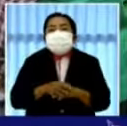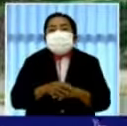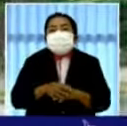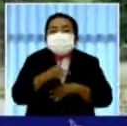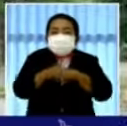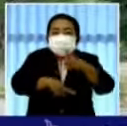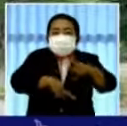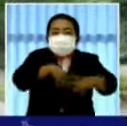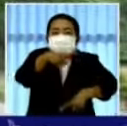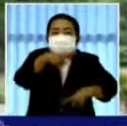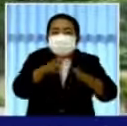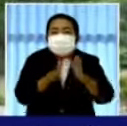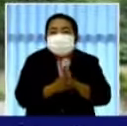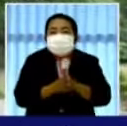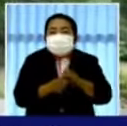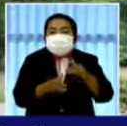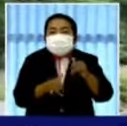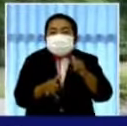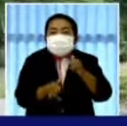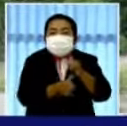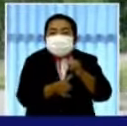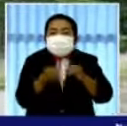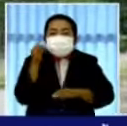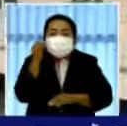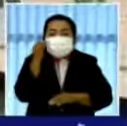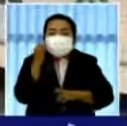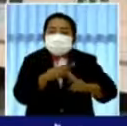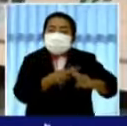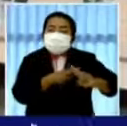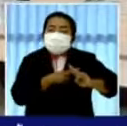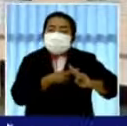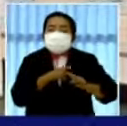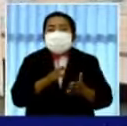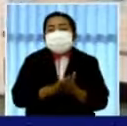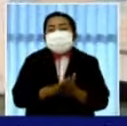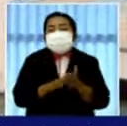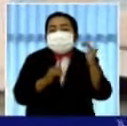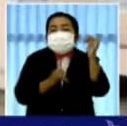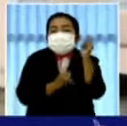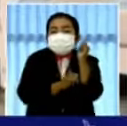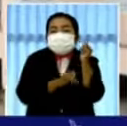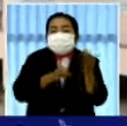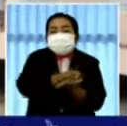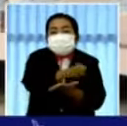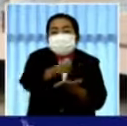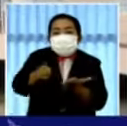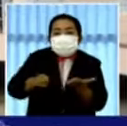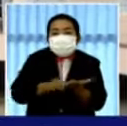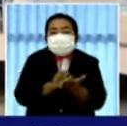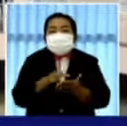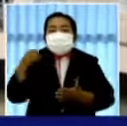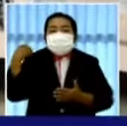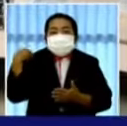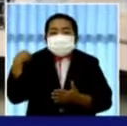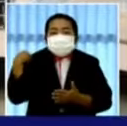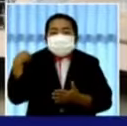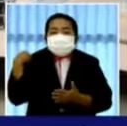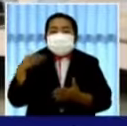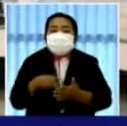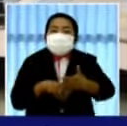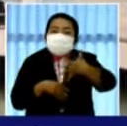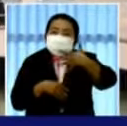ของการออกจากสถานที่ไม่คุณเจตน์ใช่9 9:00น 4:00นมาดูเตียงสนามกันบ้างปัจจุบันนี้มีอยู่ 5แห่งด้วยกันครับมีจะการรองรับได้